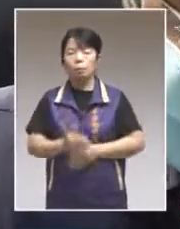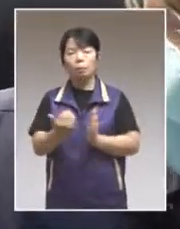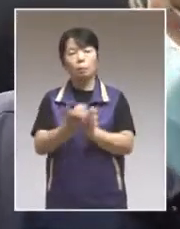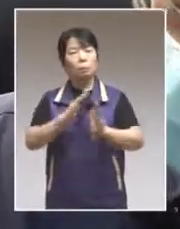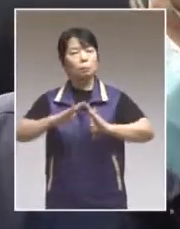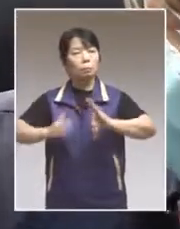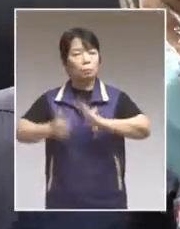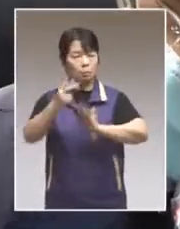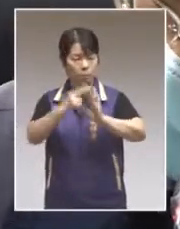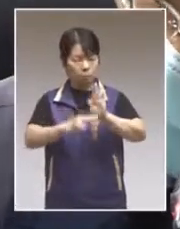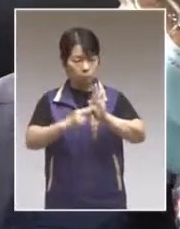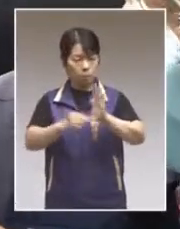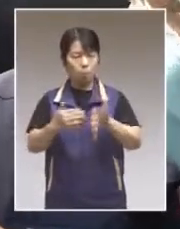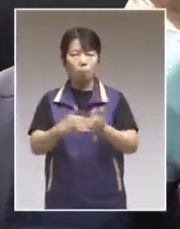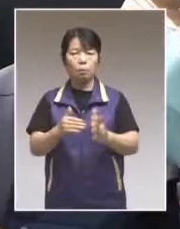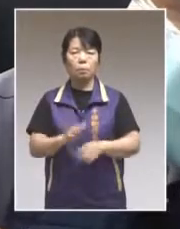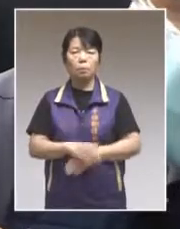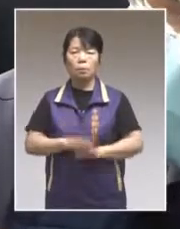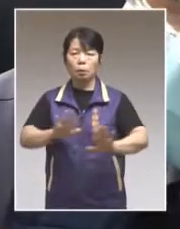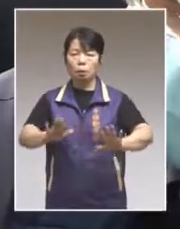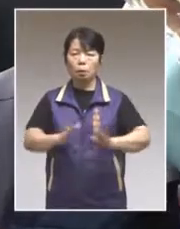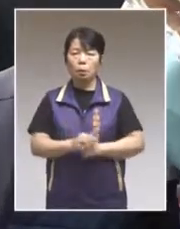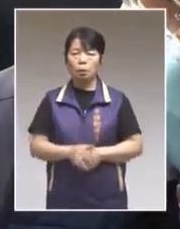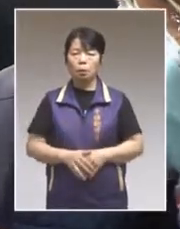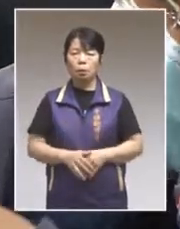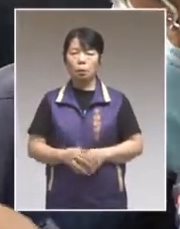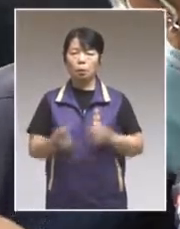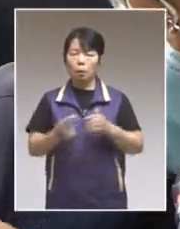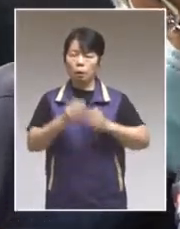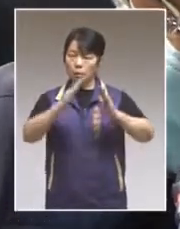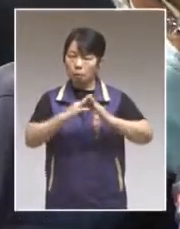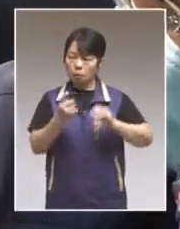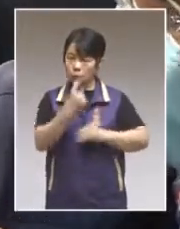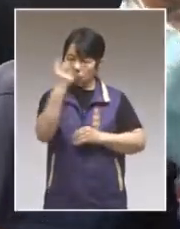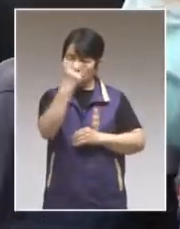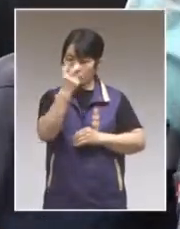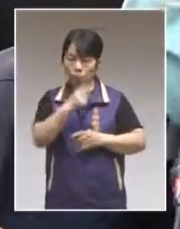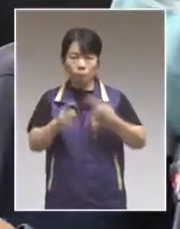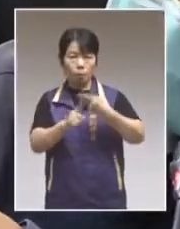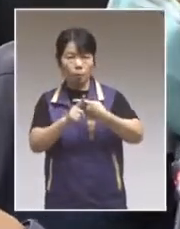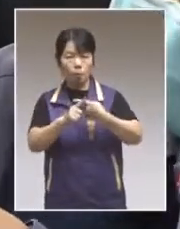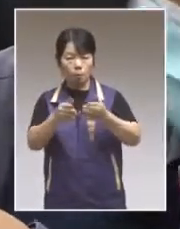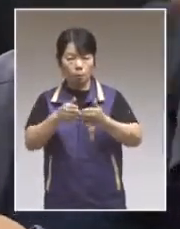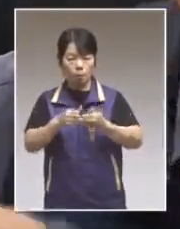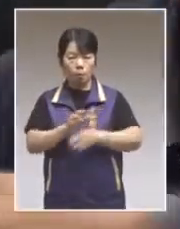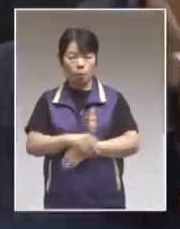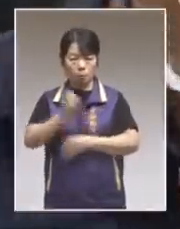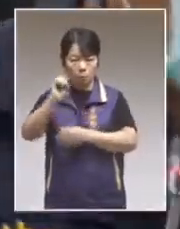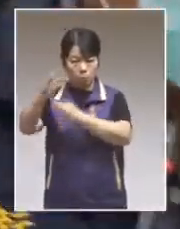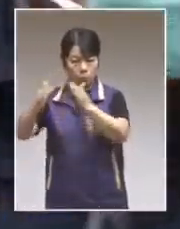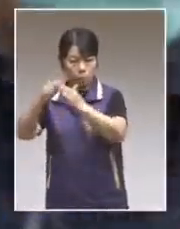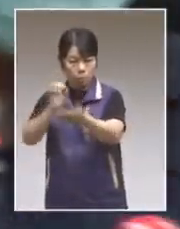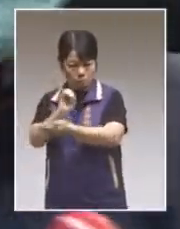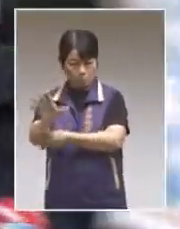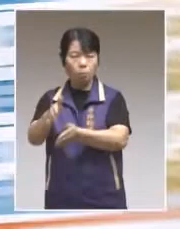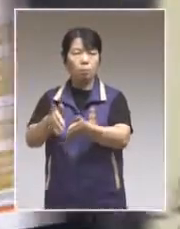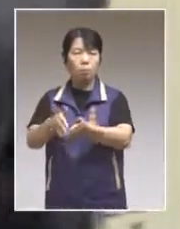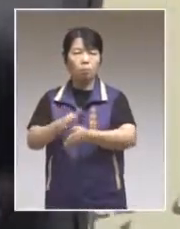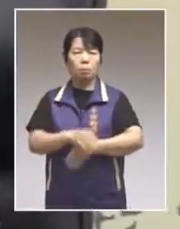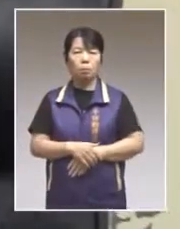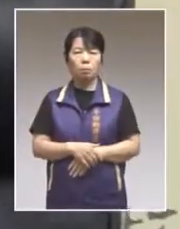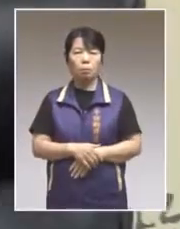明过，基本上，如果居家快筛阳性的话，那通知必须要通知学校。